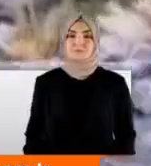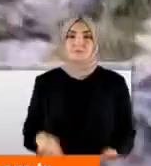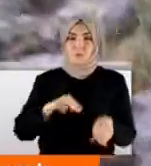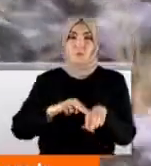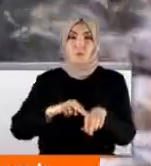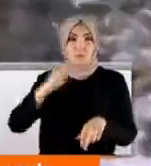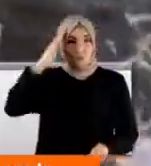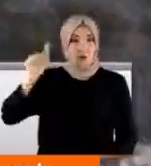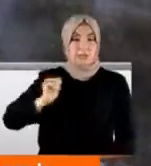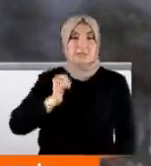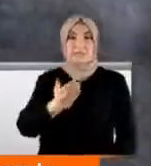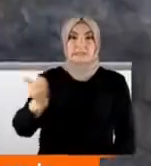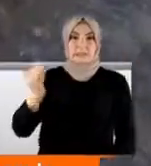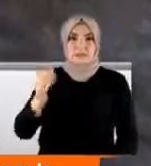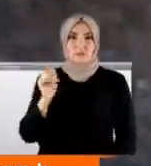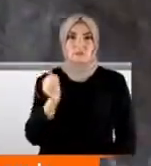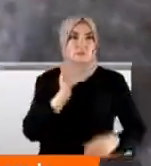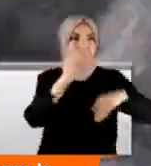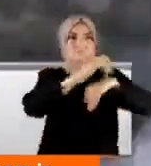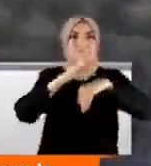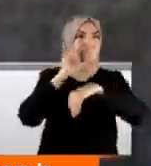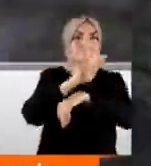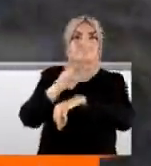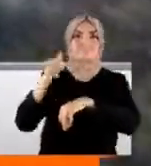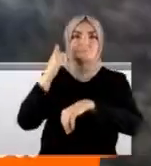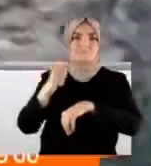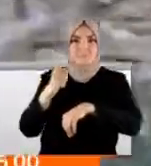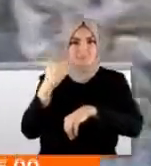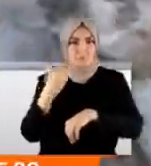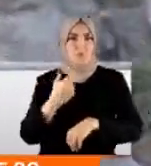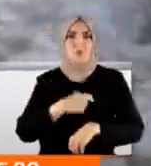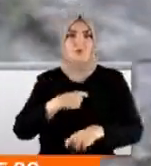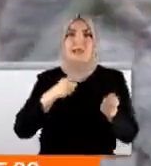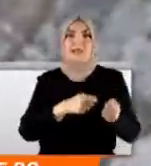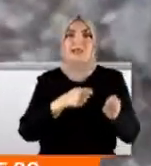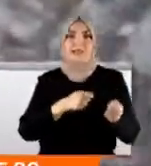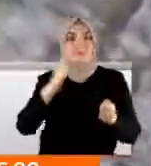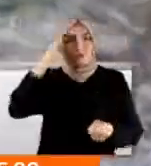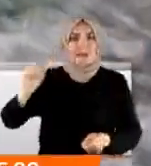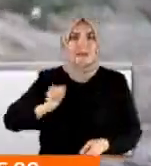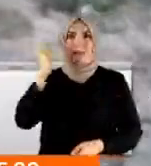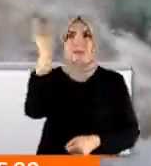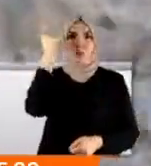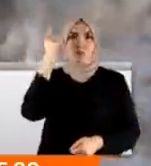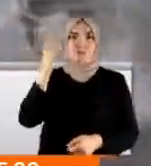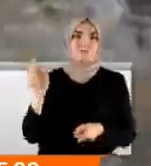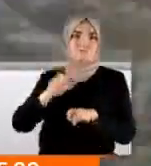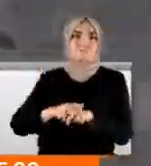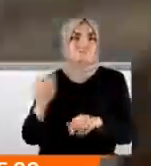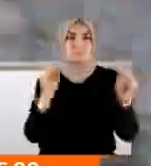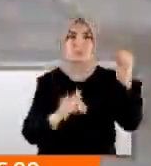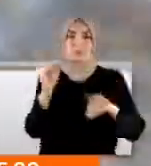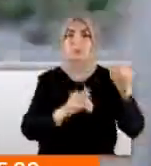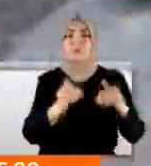Komandolar hakim tepeleri tuttu, özel eğitimli birlikler helikopterlerle sevk edildi. Terör örgütü PKK'nın Türkiye'deki sözde bir